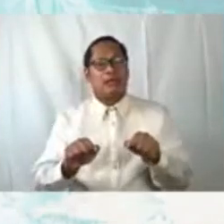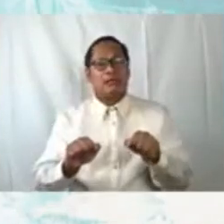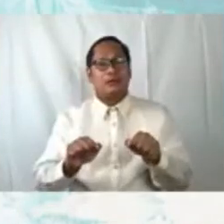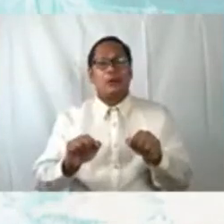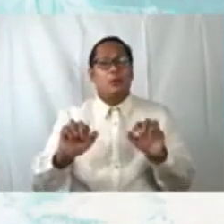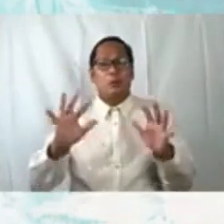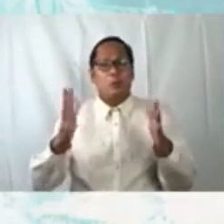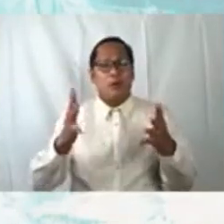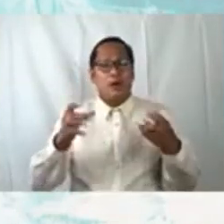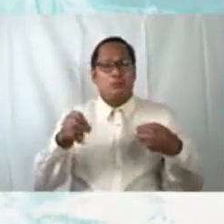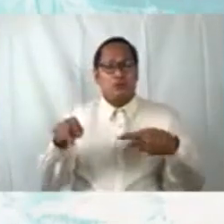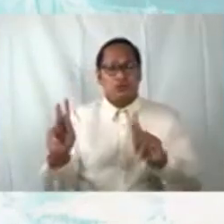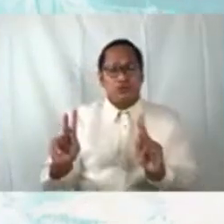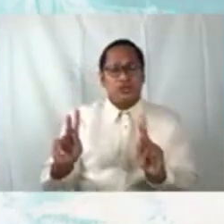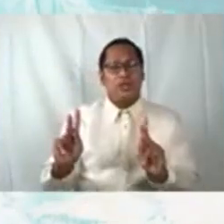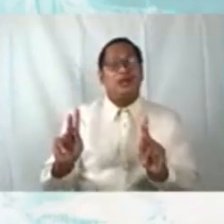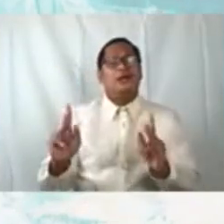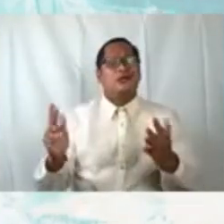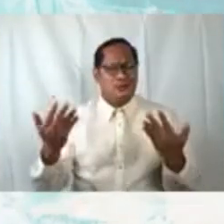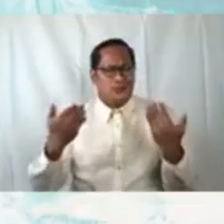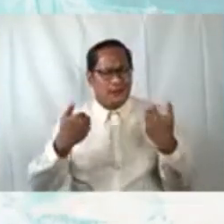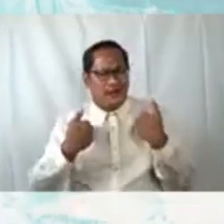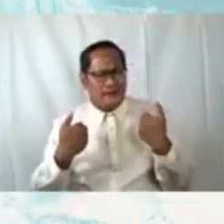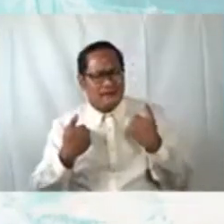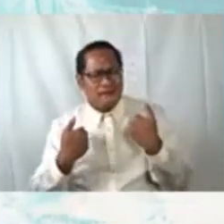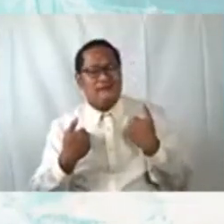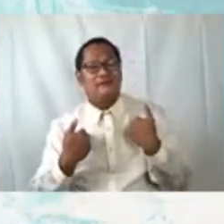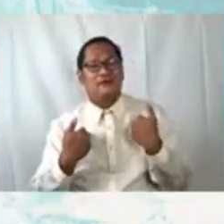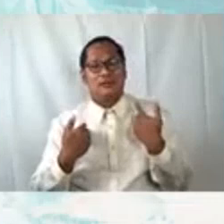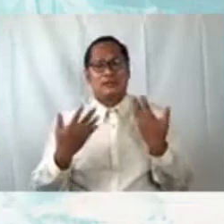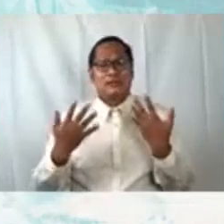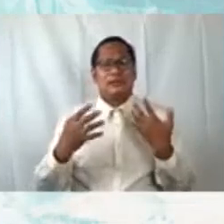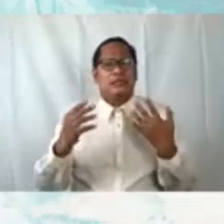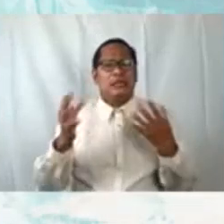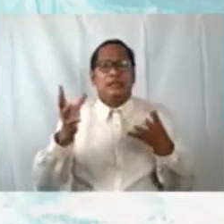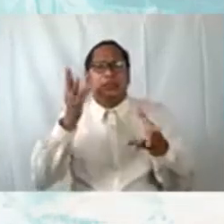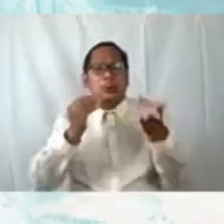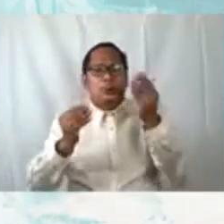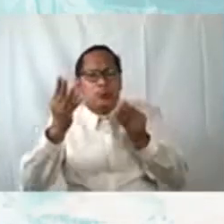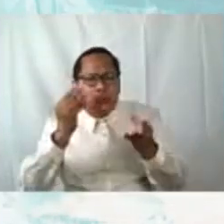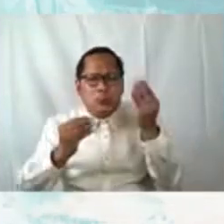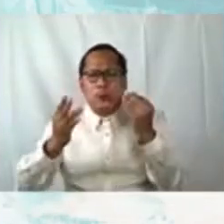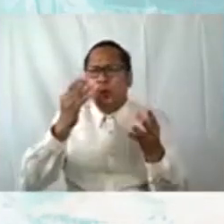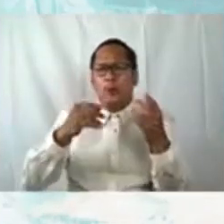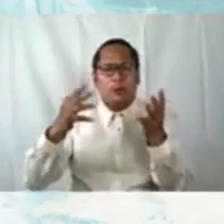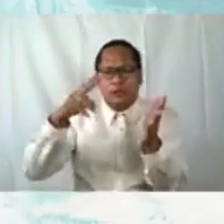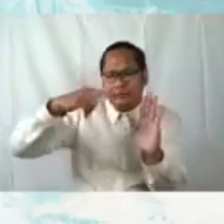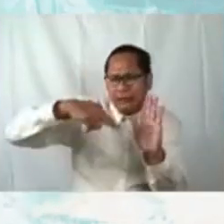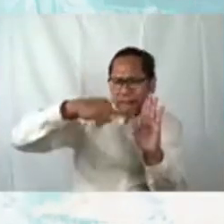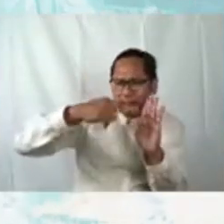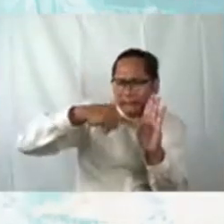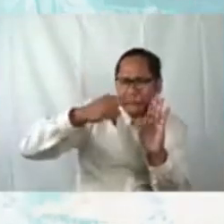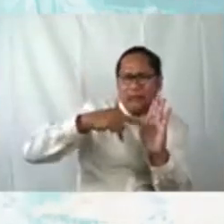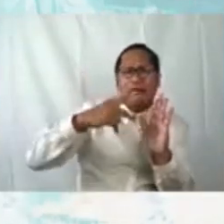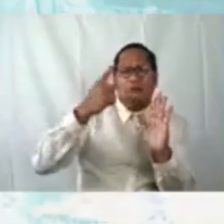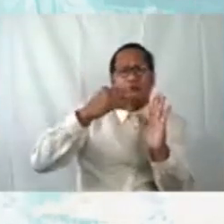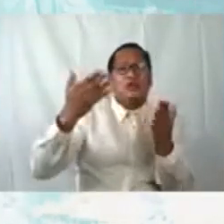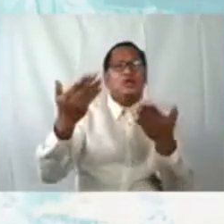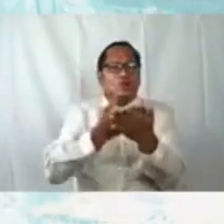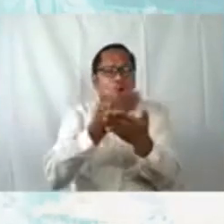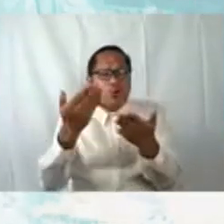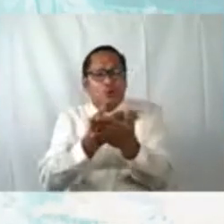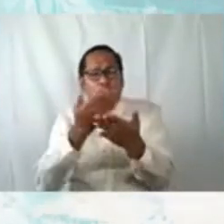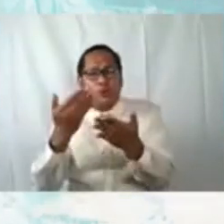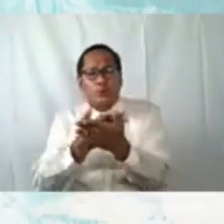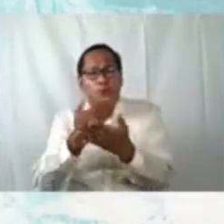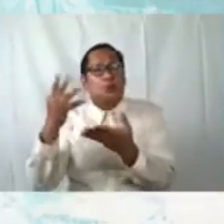pagkakataon na magkaroon ng mga pakikinig o pagbabasa ng mga mas bagong mga pag-aaral ukol